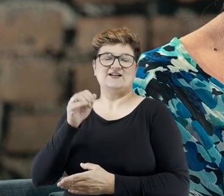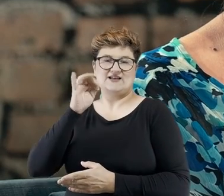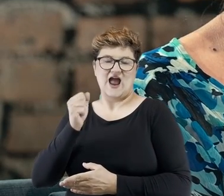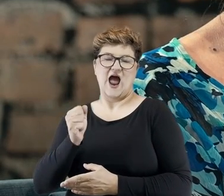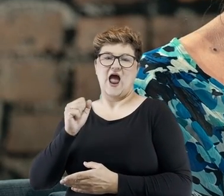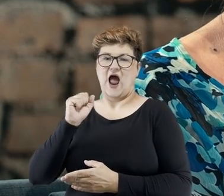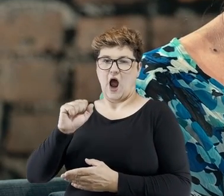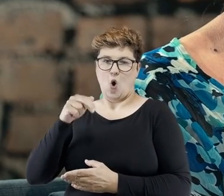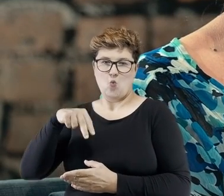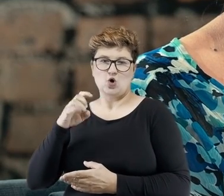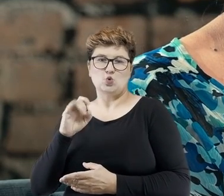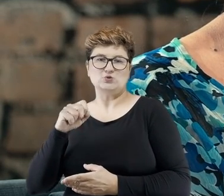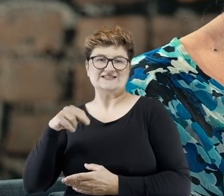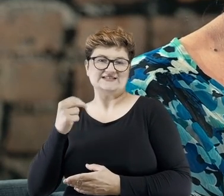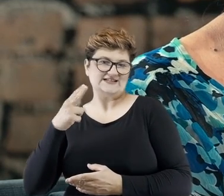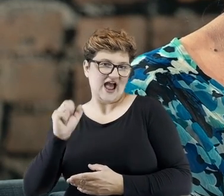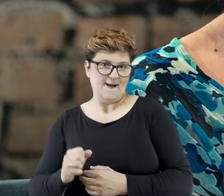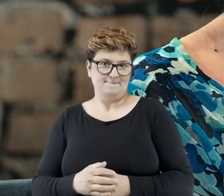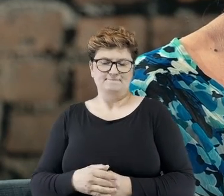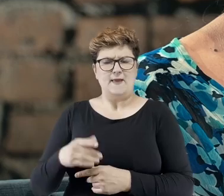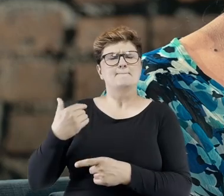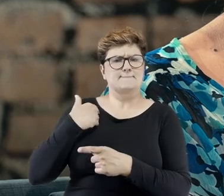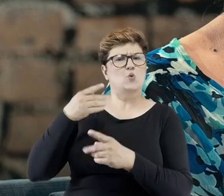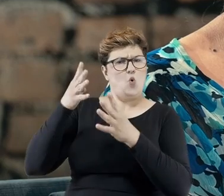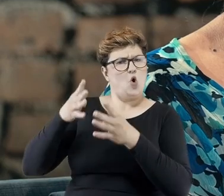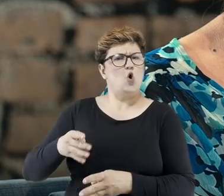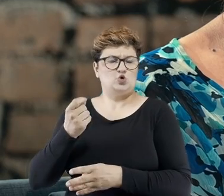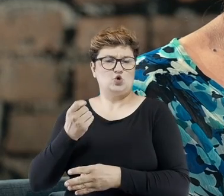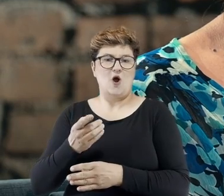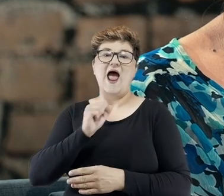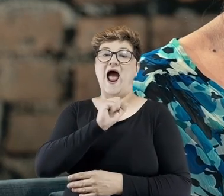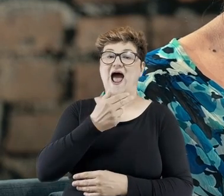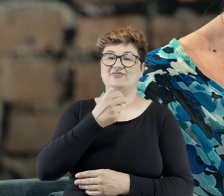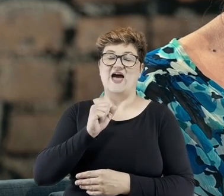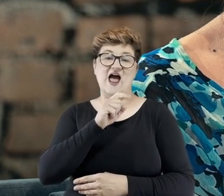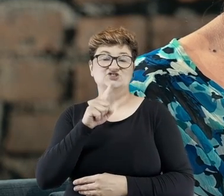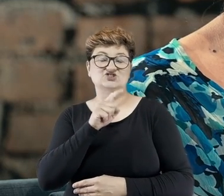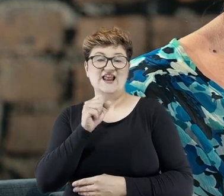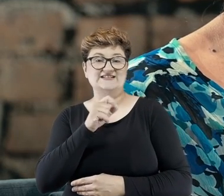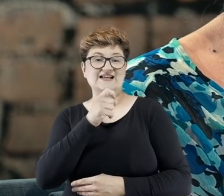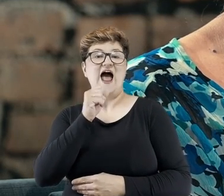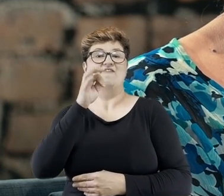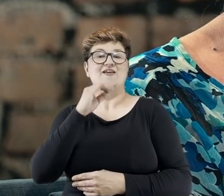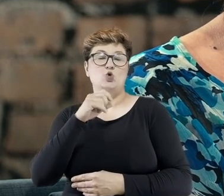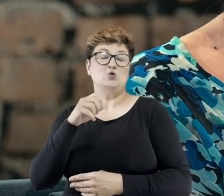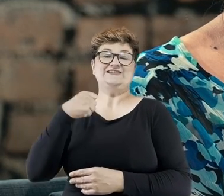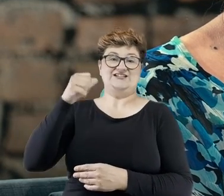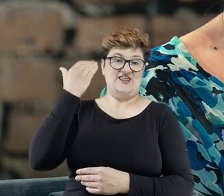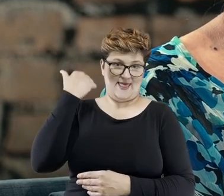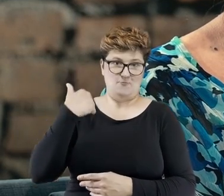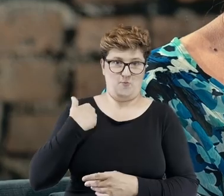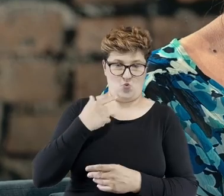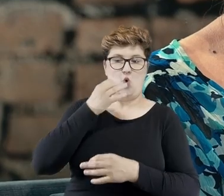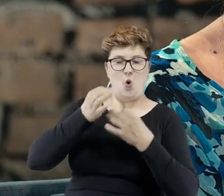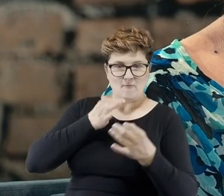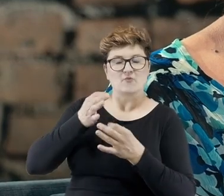Stefanii Augustyńskiej. O Stefanii Augustyńskiej napomknęła Anna Zielińska-Fedoruk tydzień temu i